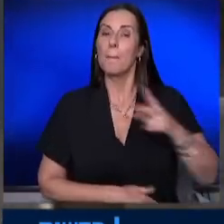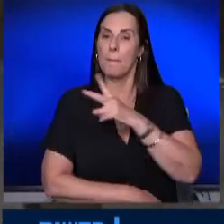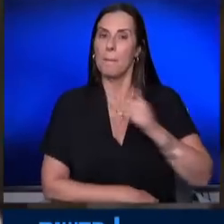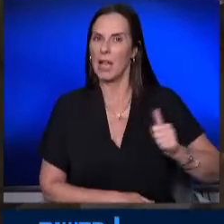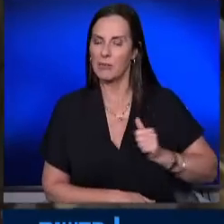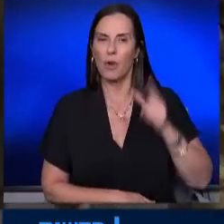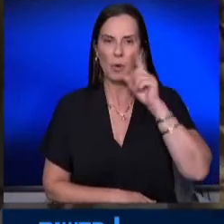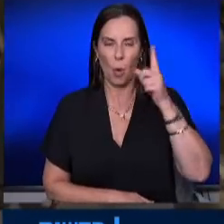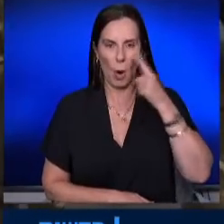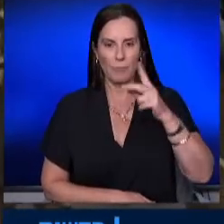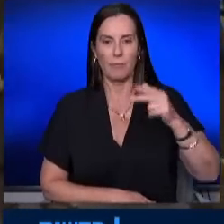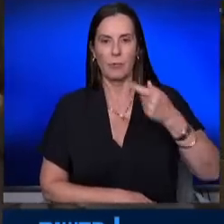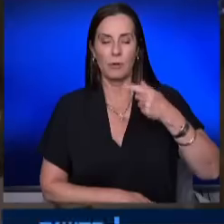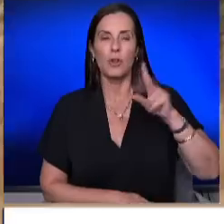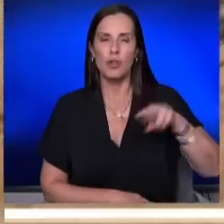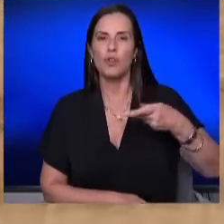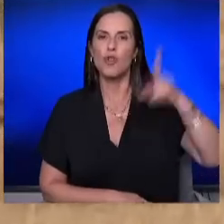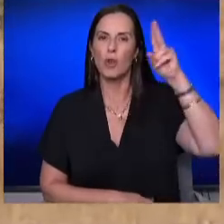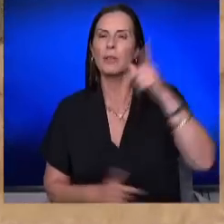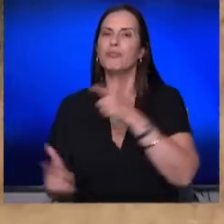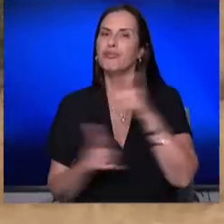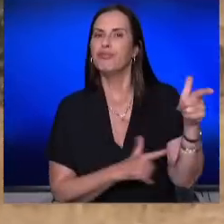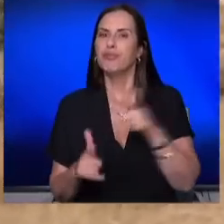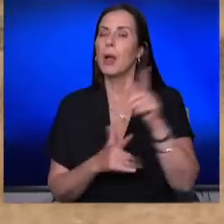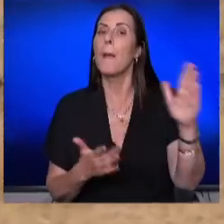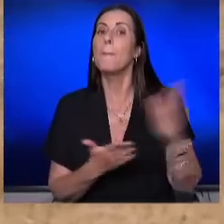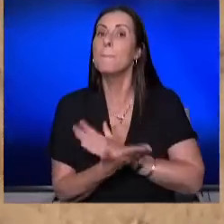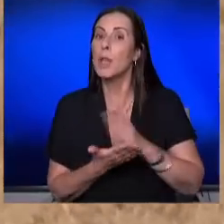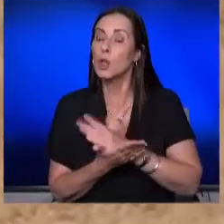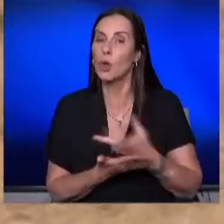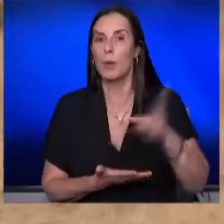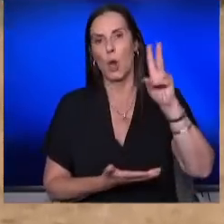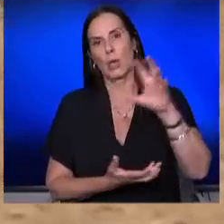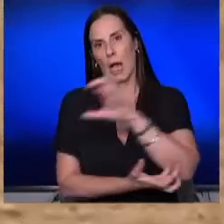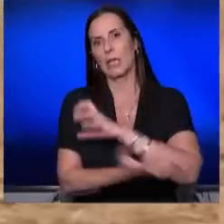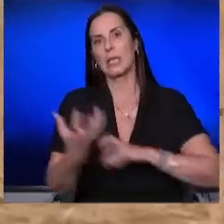עלייה דרמטית במספר פיגועי הירי ונערכים לגל הסלמה נוסף.